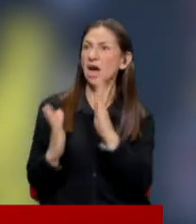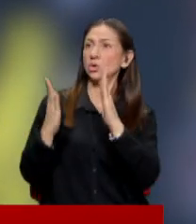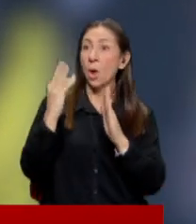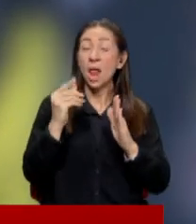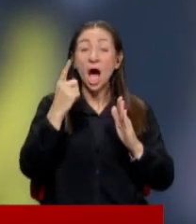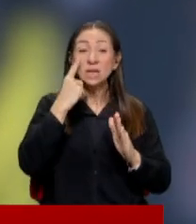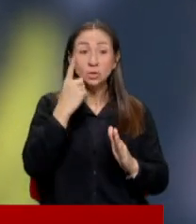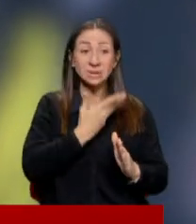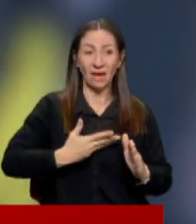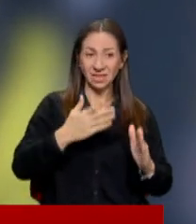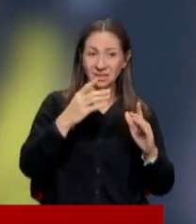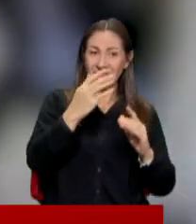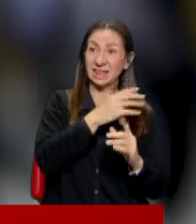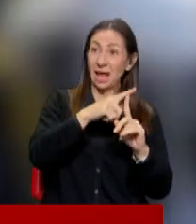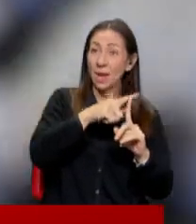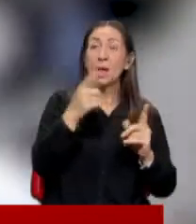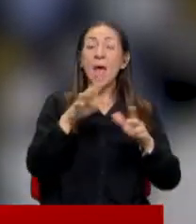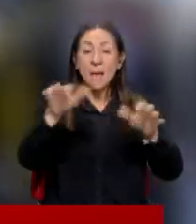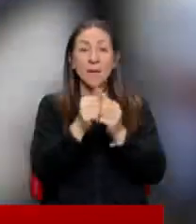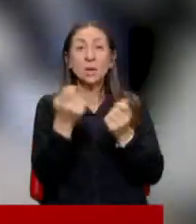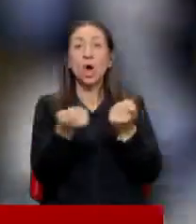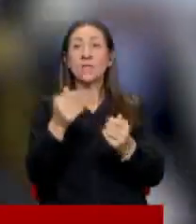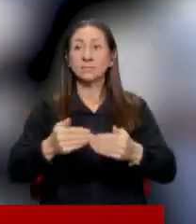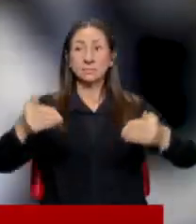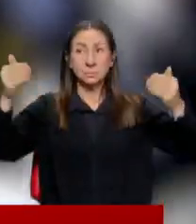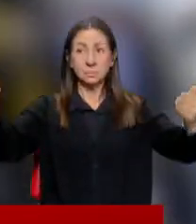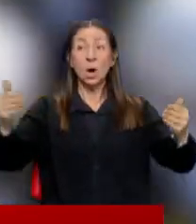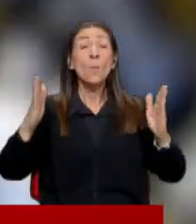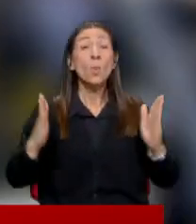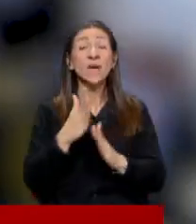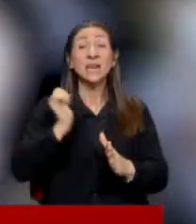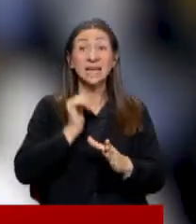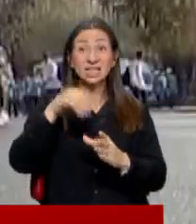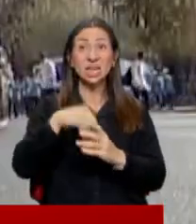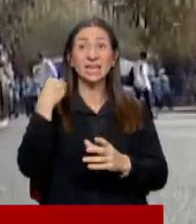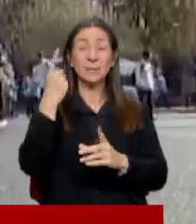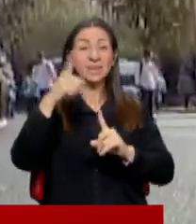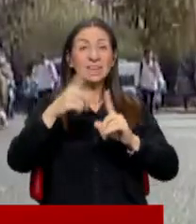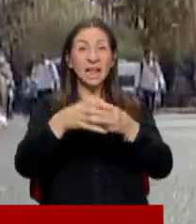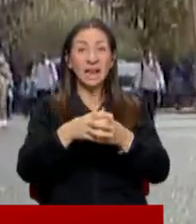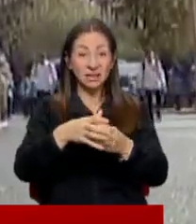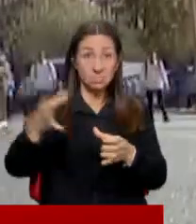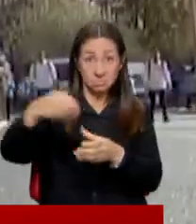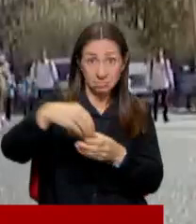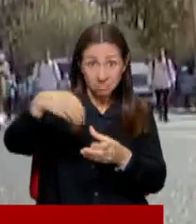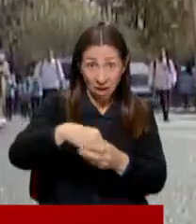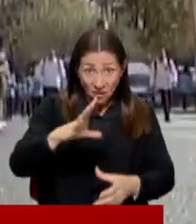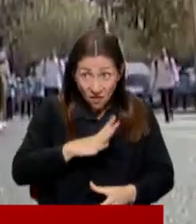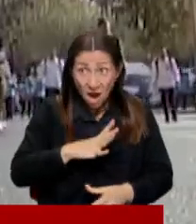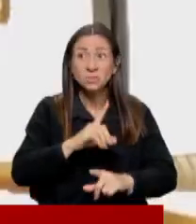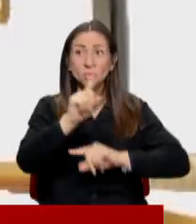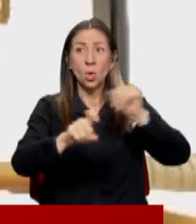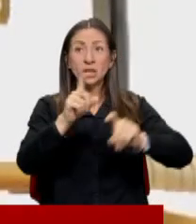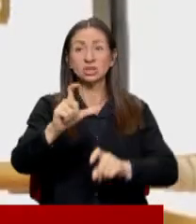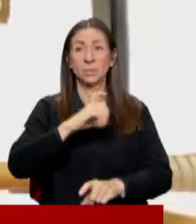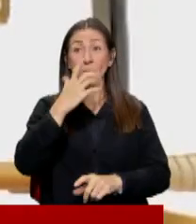gösteren Atatürkçü teğmenler birlikte görevden uzaklaştırıldı. Muhalefetin ordu içinde yeni bir tarikat yapılanması mı var sorusu yanıt